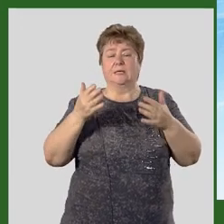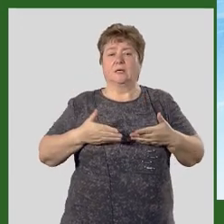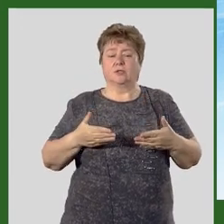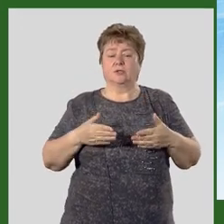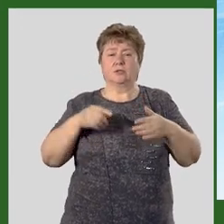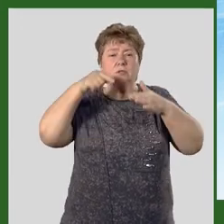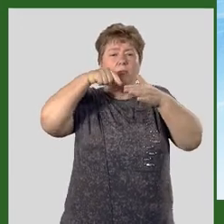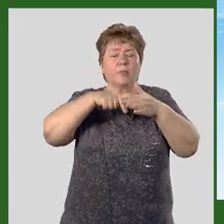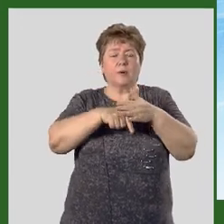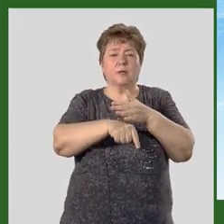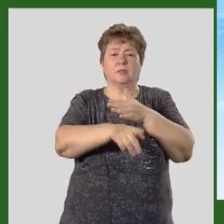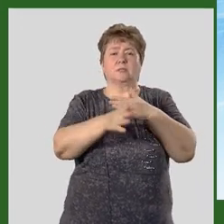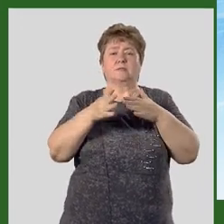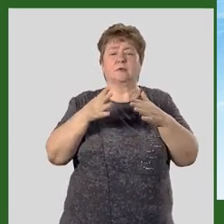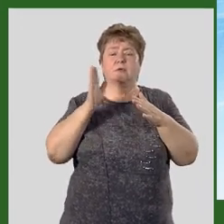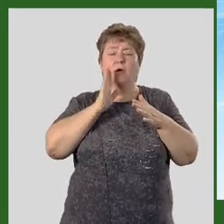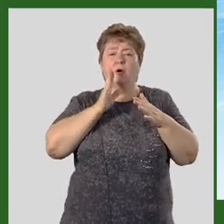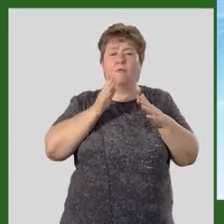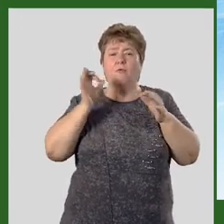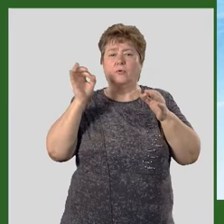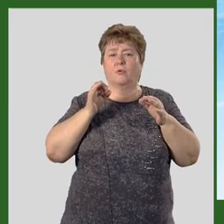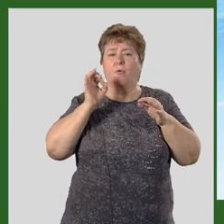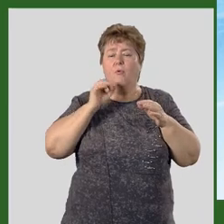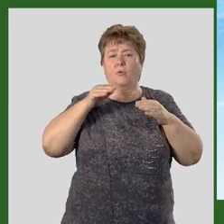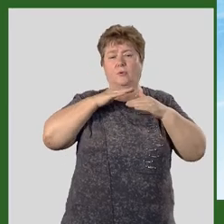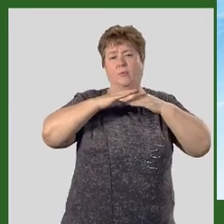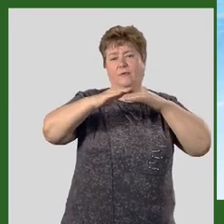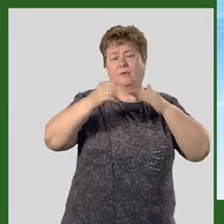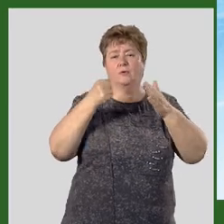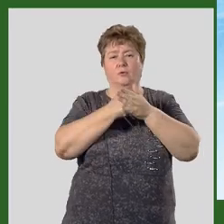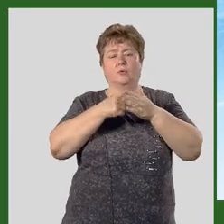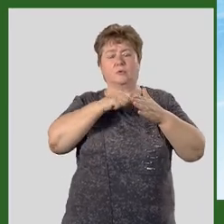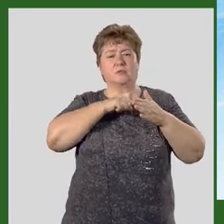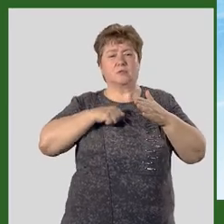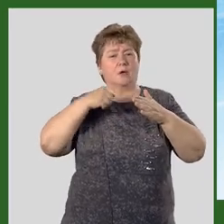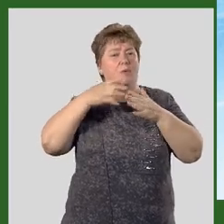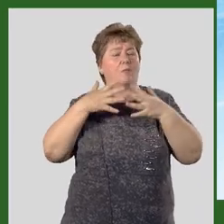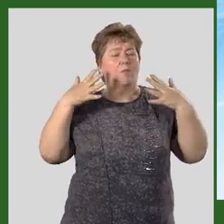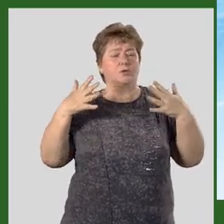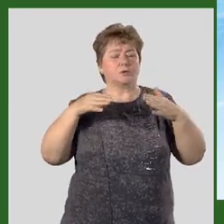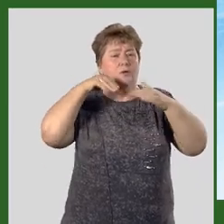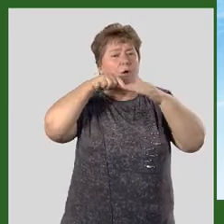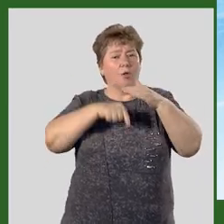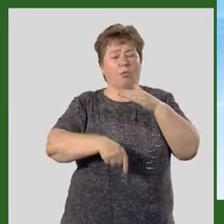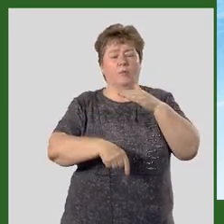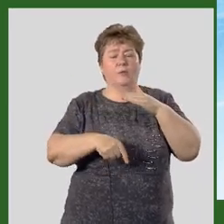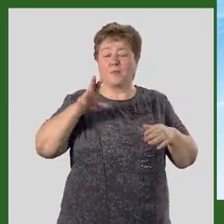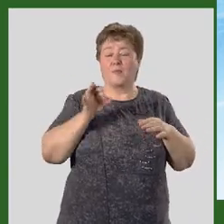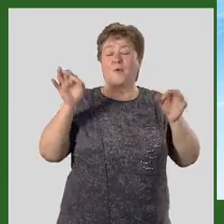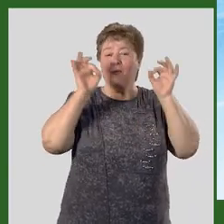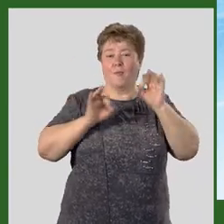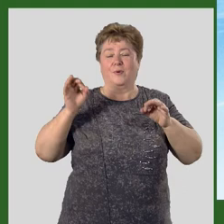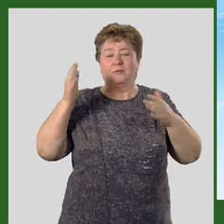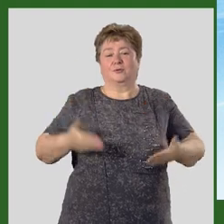Жизнь пронизывает воды океана от поверхности до самых больших глубин. По